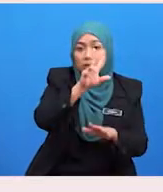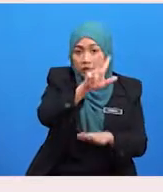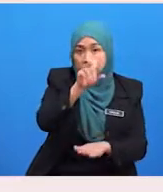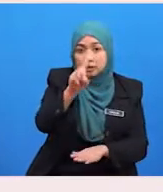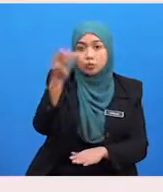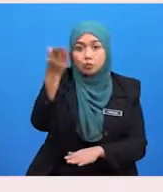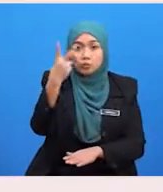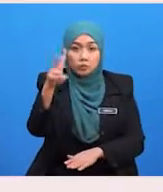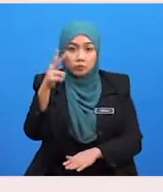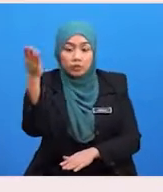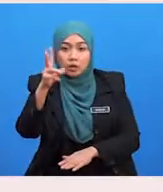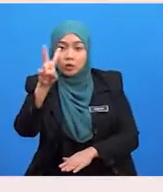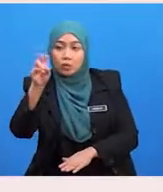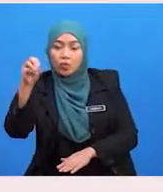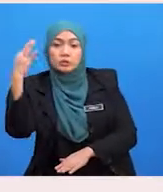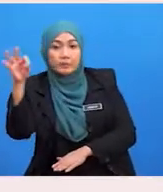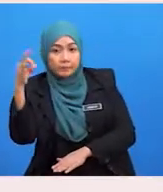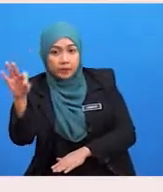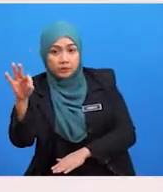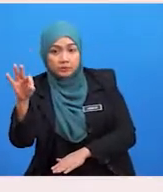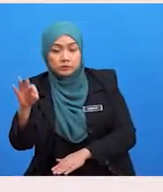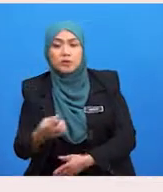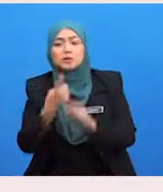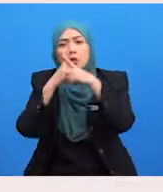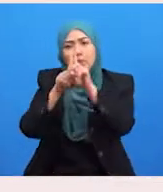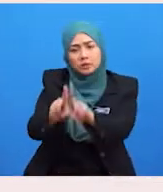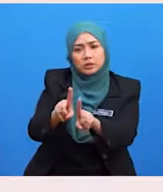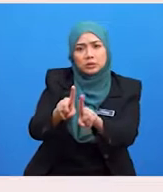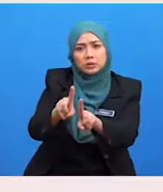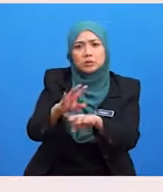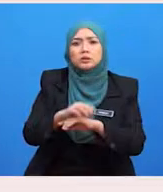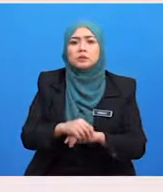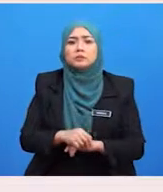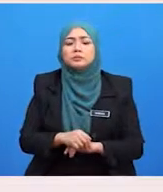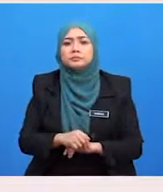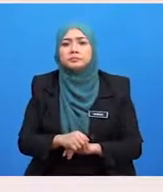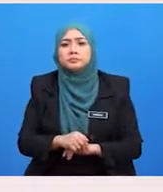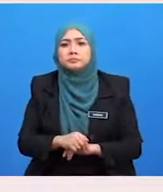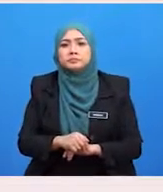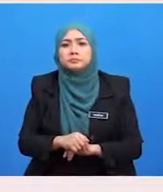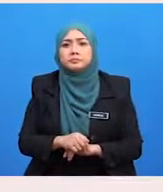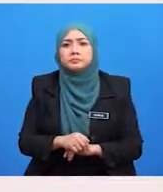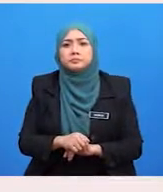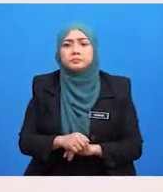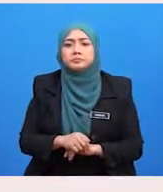RM3,500. Jawapannya, susut nilai perabot bagi tahun 2019